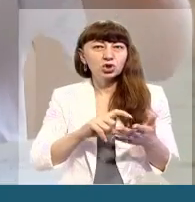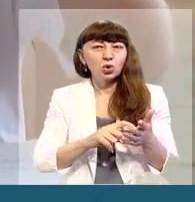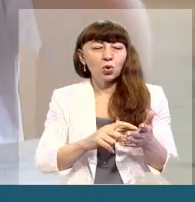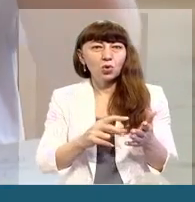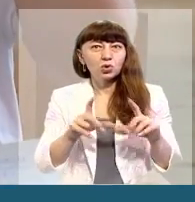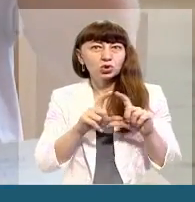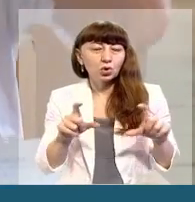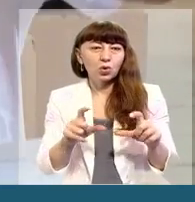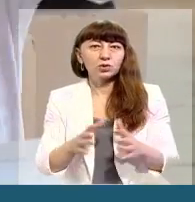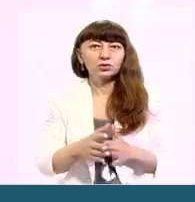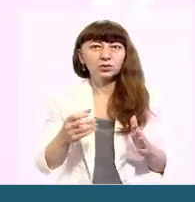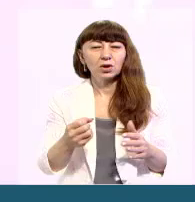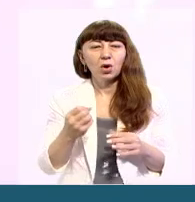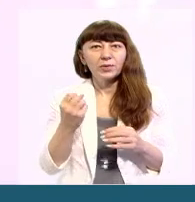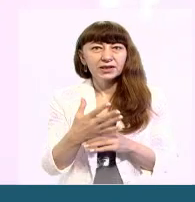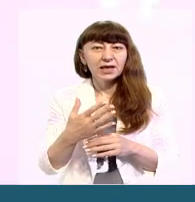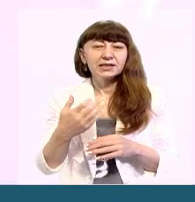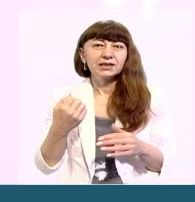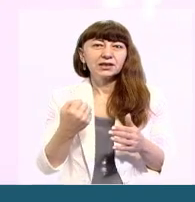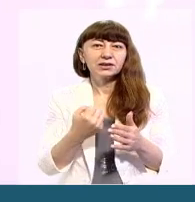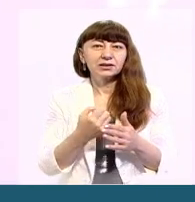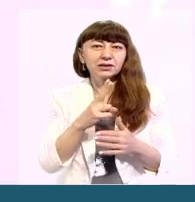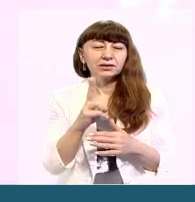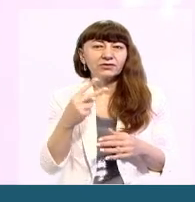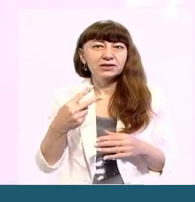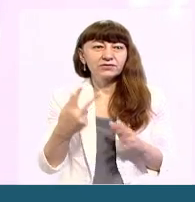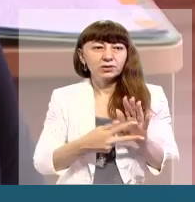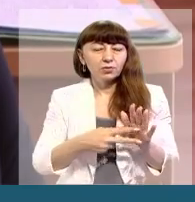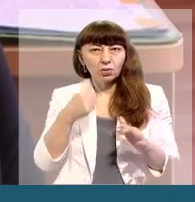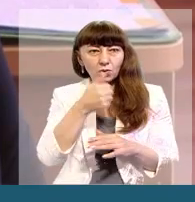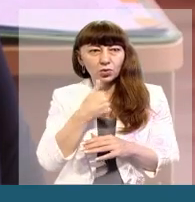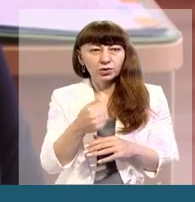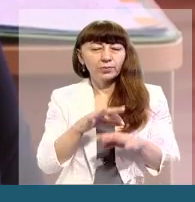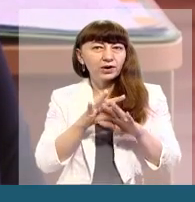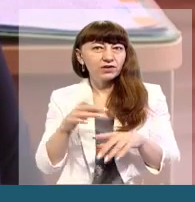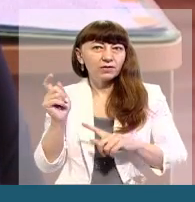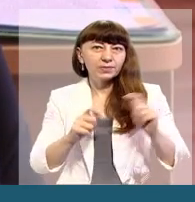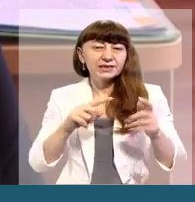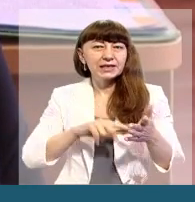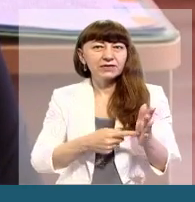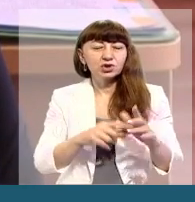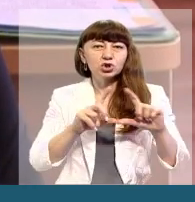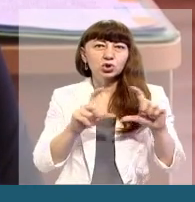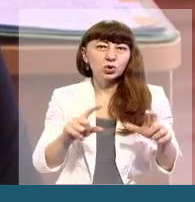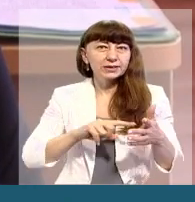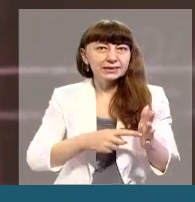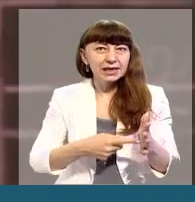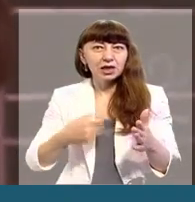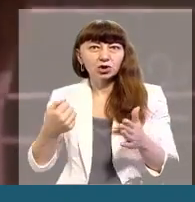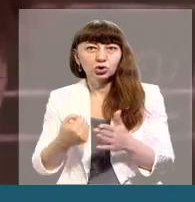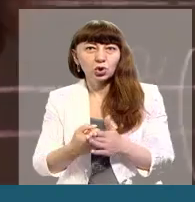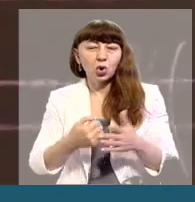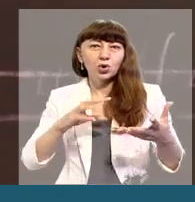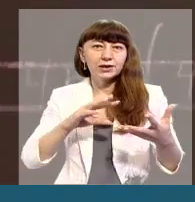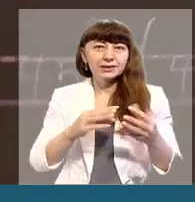15% к 2028 году. Завершающим этапом в работе методиста станет организация проведения форума целевых школ «От цели к достижению», на